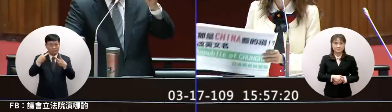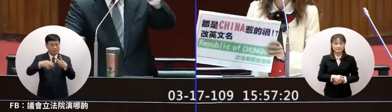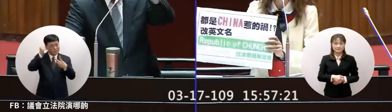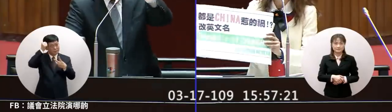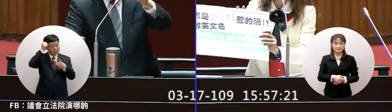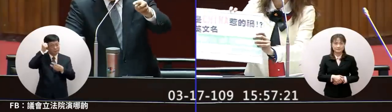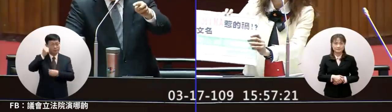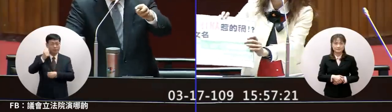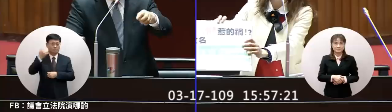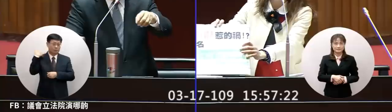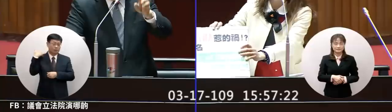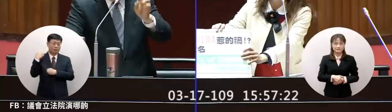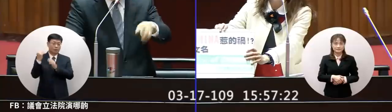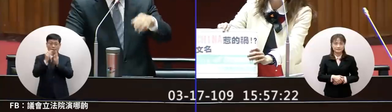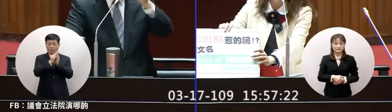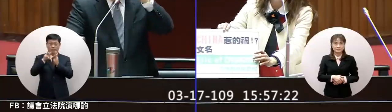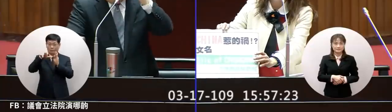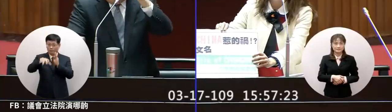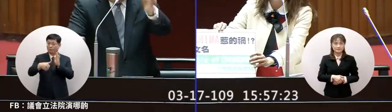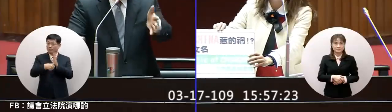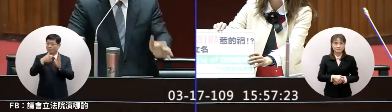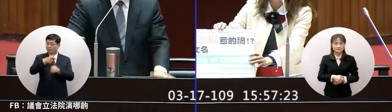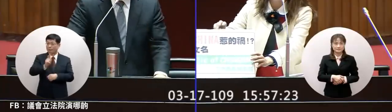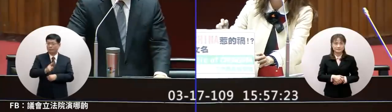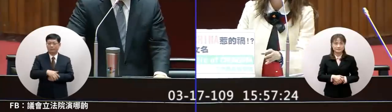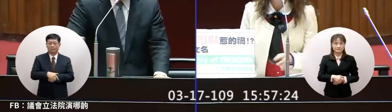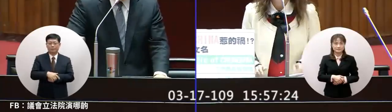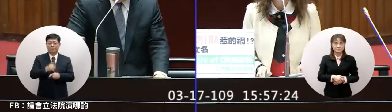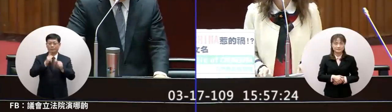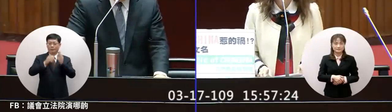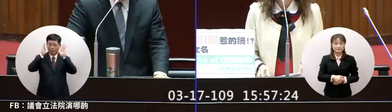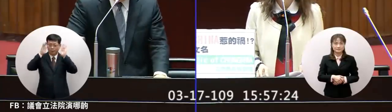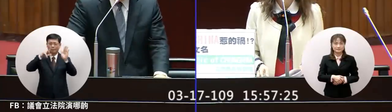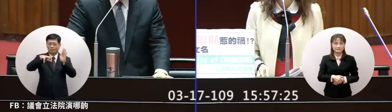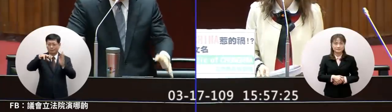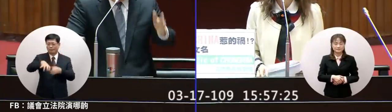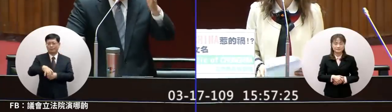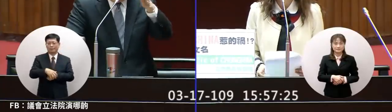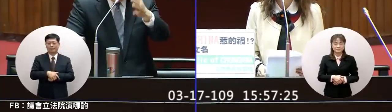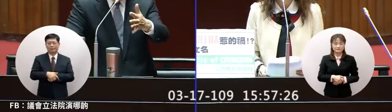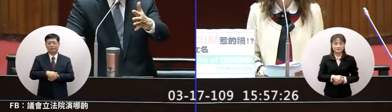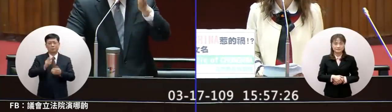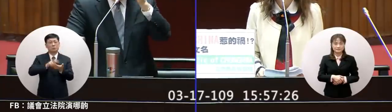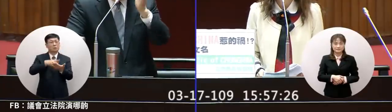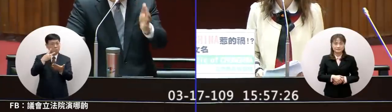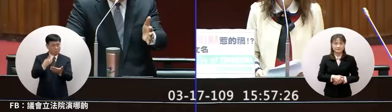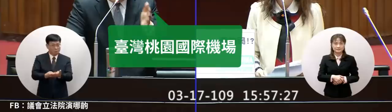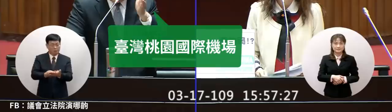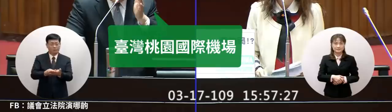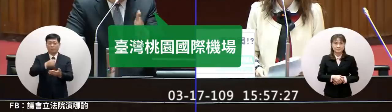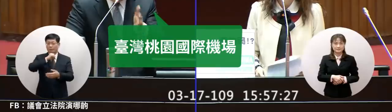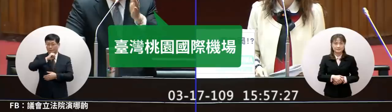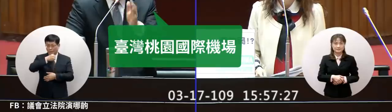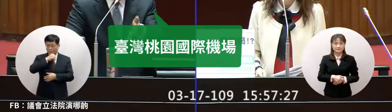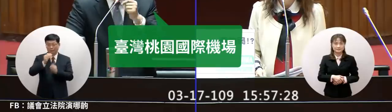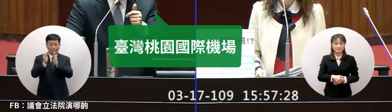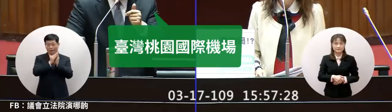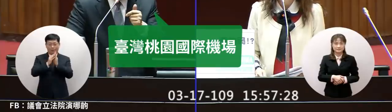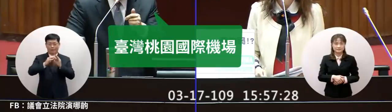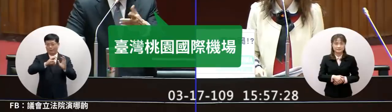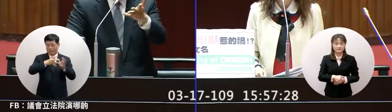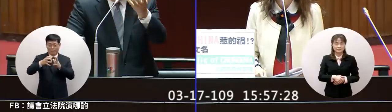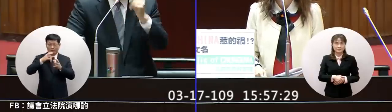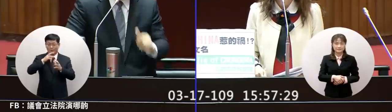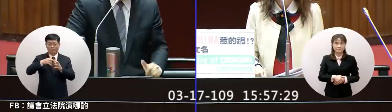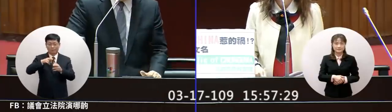本来咱桃园机场叫做中正机场， 啊，咱改做台湾桃园国际